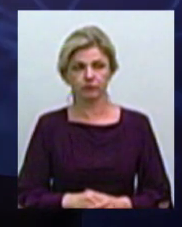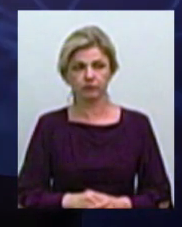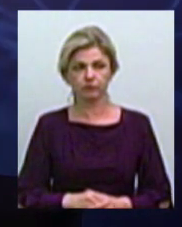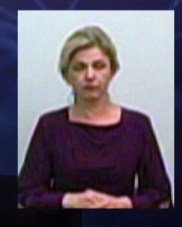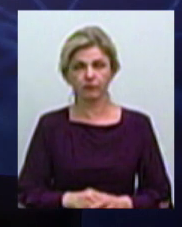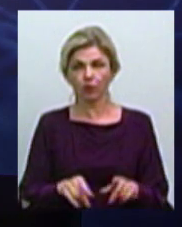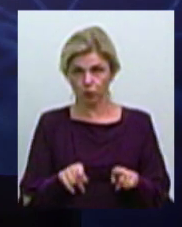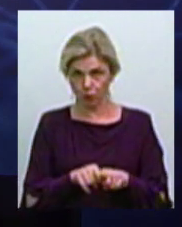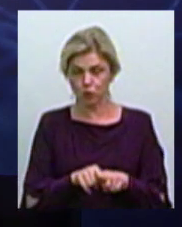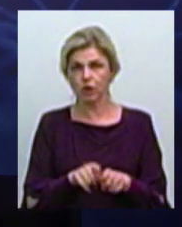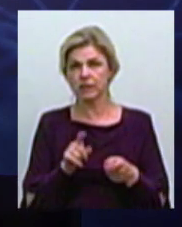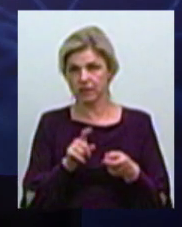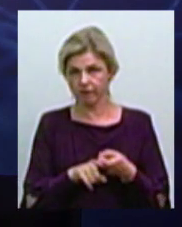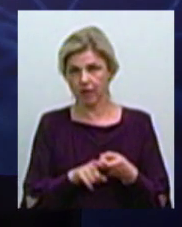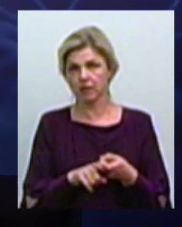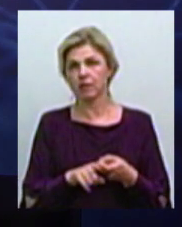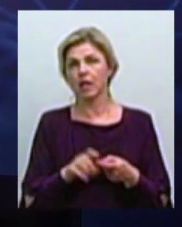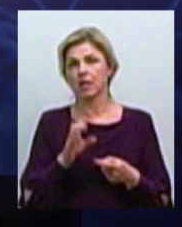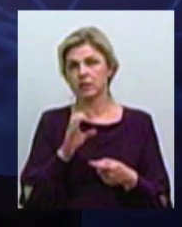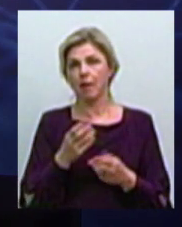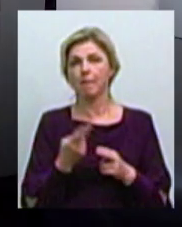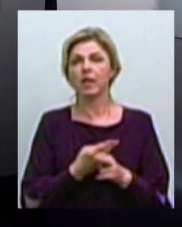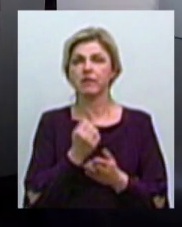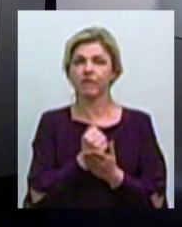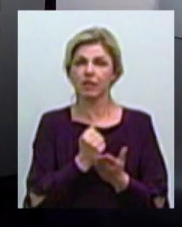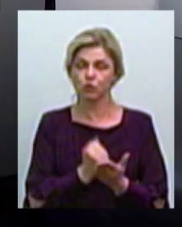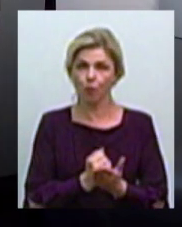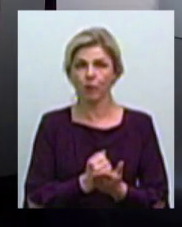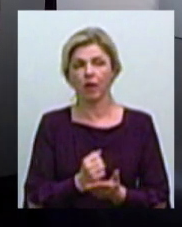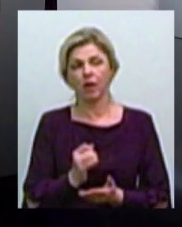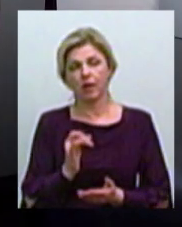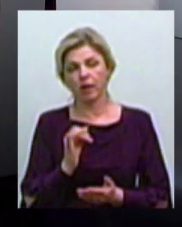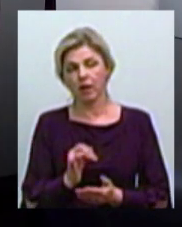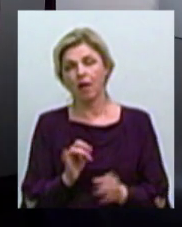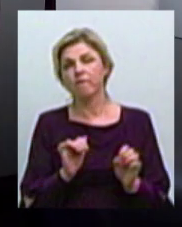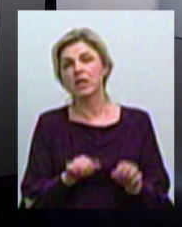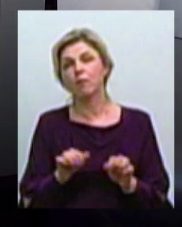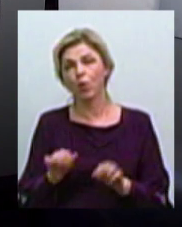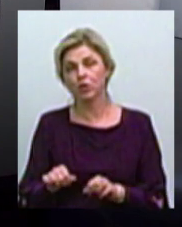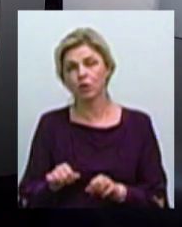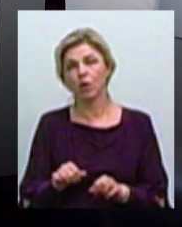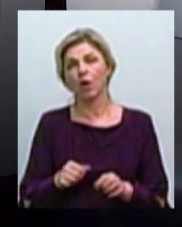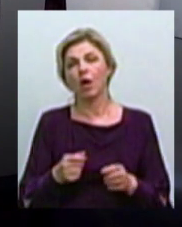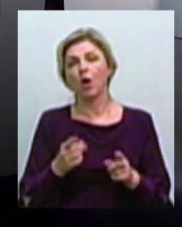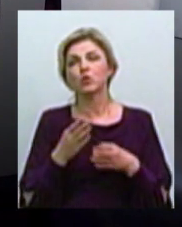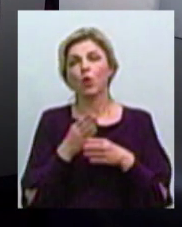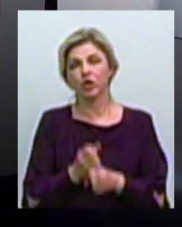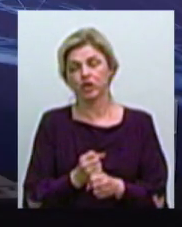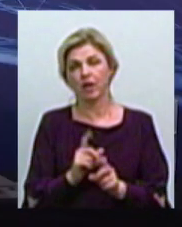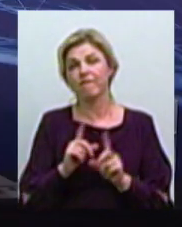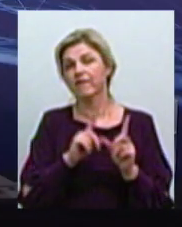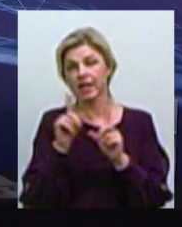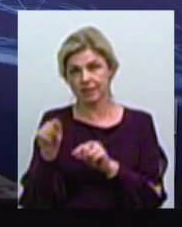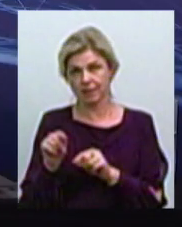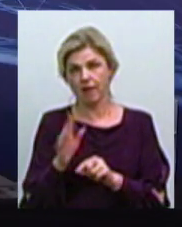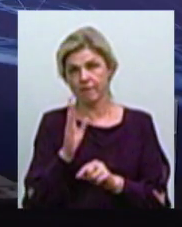Это тоже нельзя не связать и с безвизами, и с, в общем-то, возможностью упрощения, да, упрощения выезда, в том числе